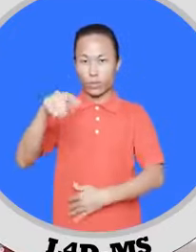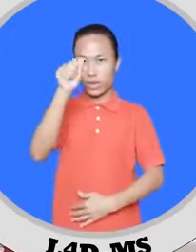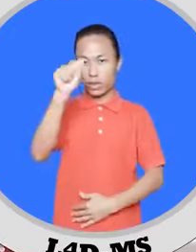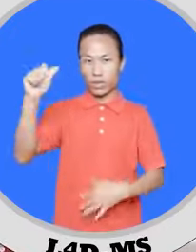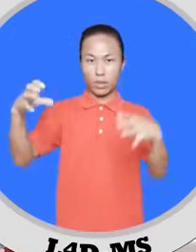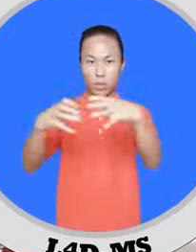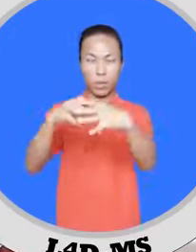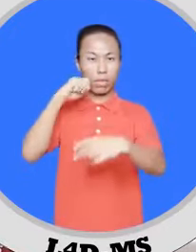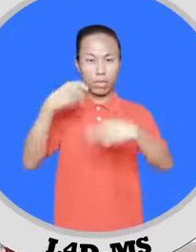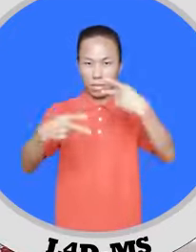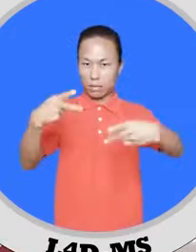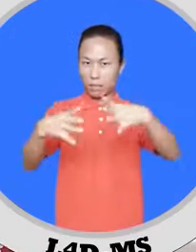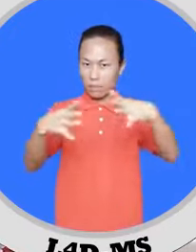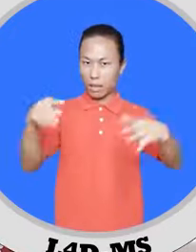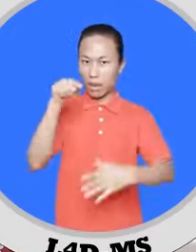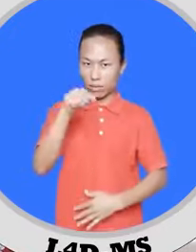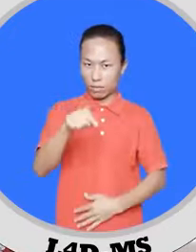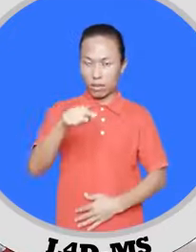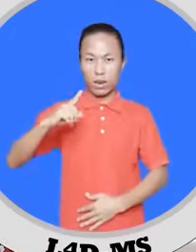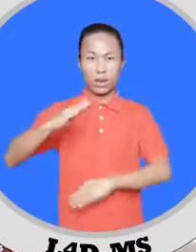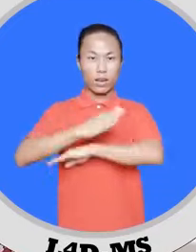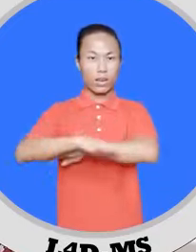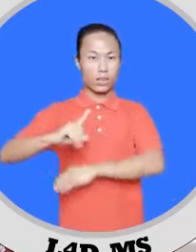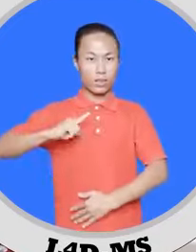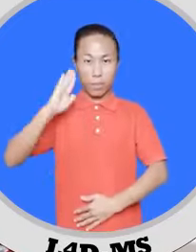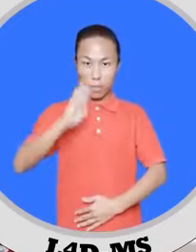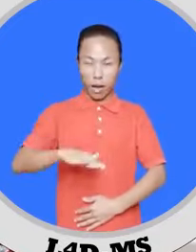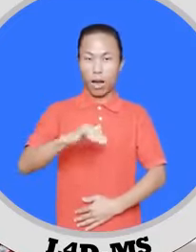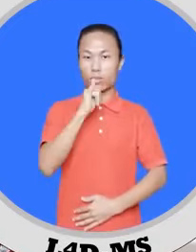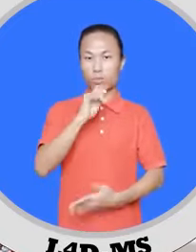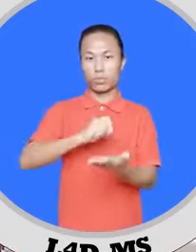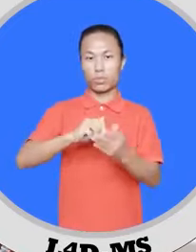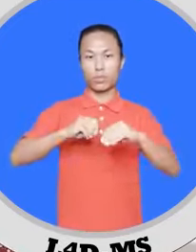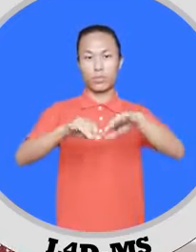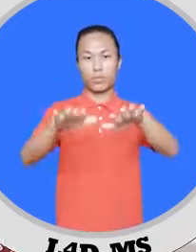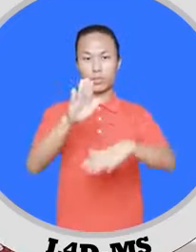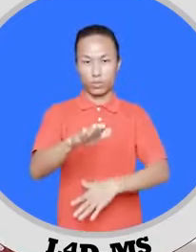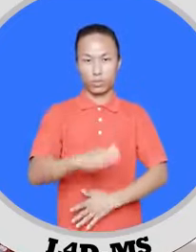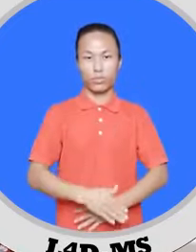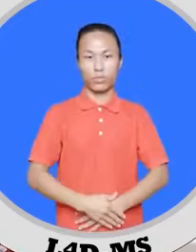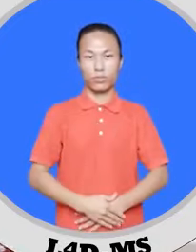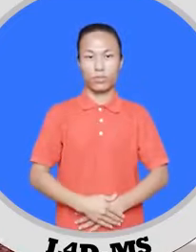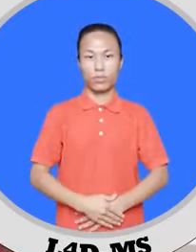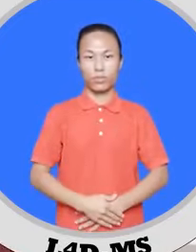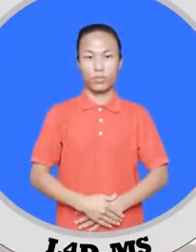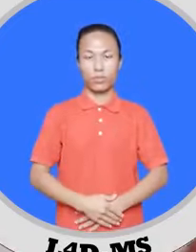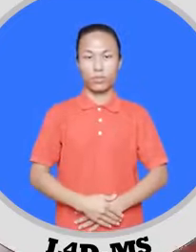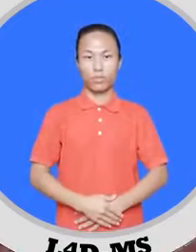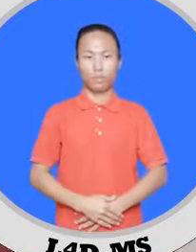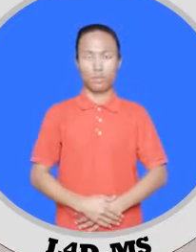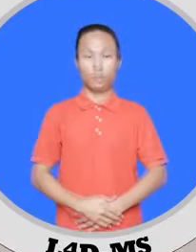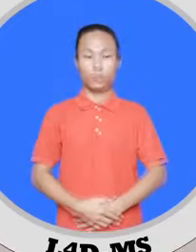AA ဘက်ကအကြဆုံးများတယ်ဆိုတာနဲ့အလောင်းတွေထဲမှာကလေးစစ်သားအလောင်းတွေလည်းပါရှိနေတယ်လို့ရေးသားဖြန့်ချီနေ